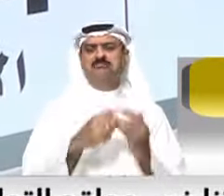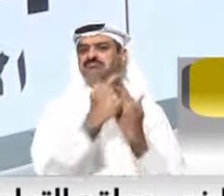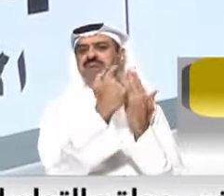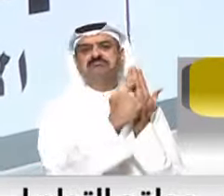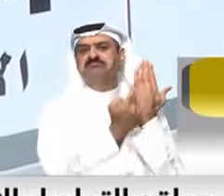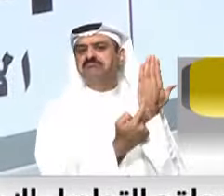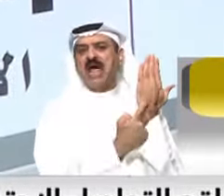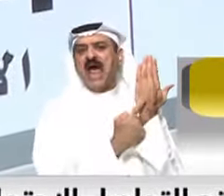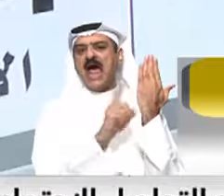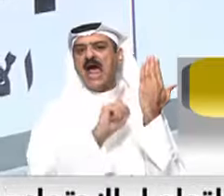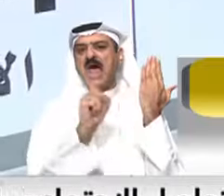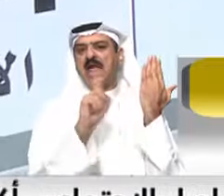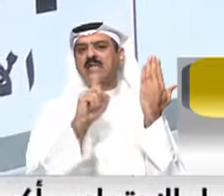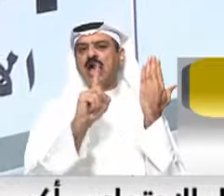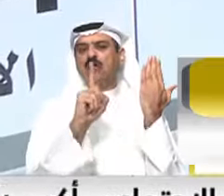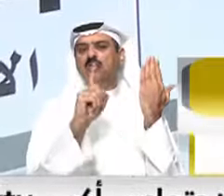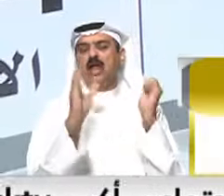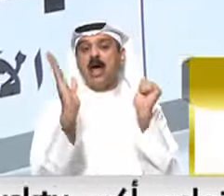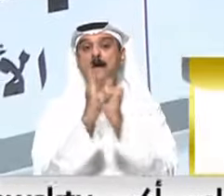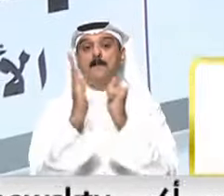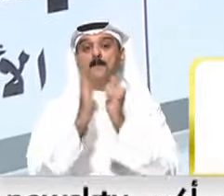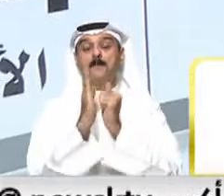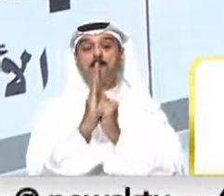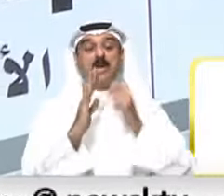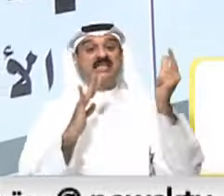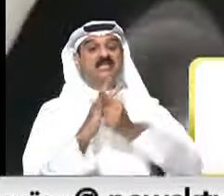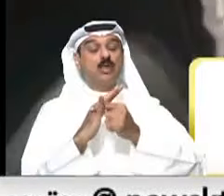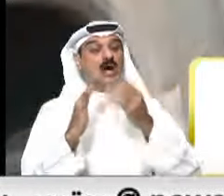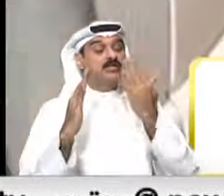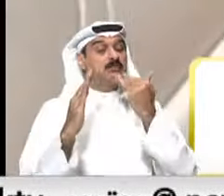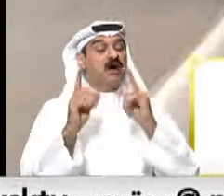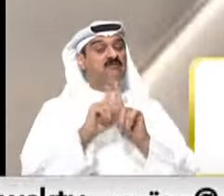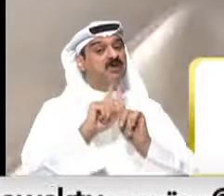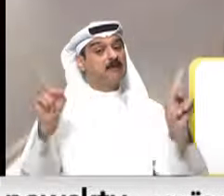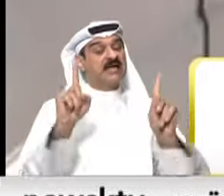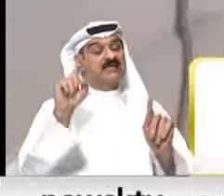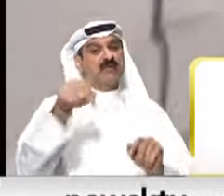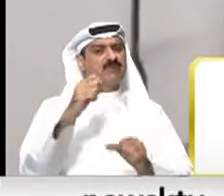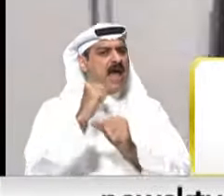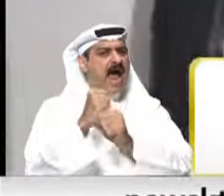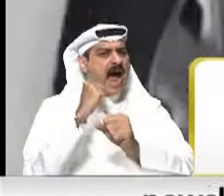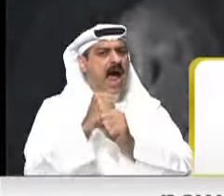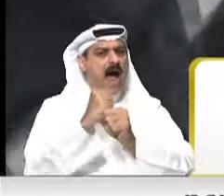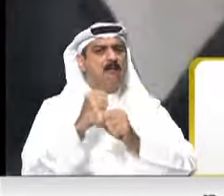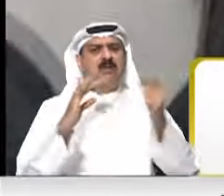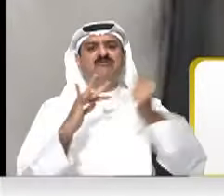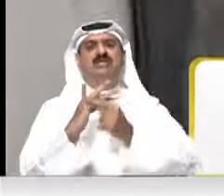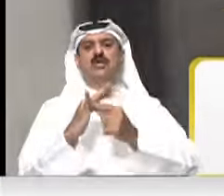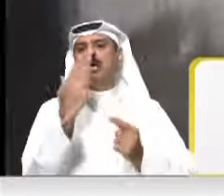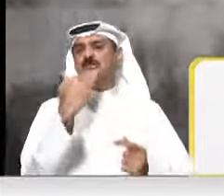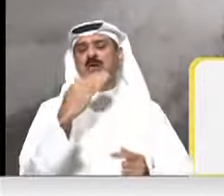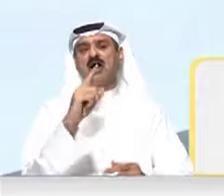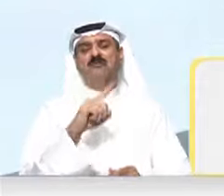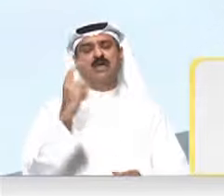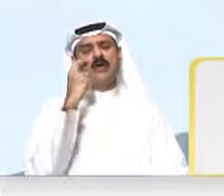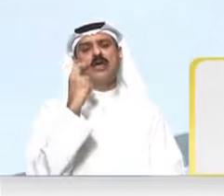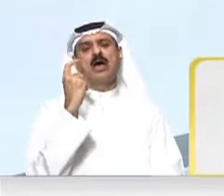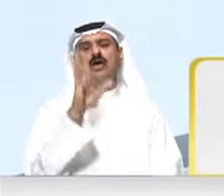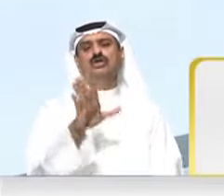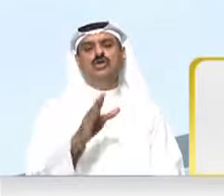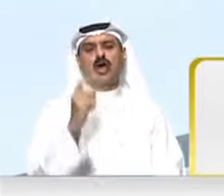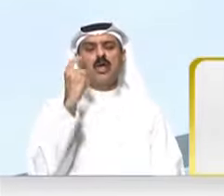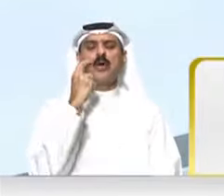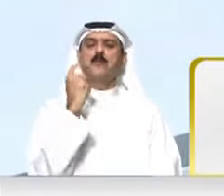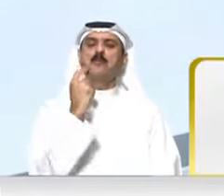هي تختص في المادة 18، واحنا طبعا نساعد ونساهم في تطبيقها. العقوبة في حال وجود مخالفة طبعا نحرر لها مخالفة وفق